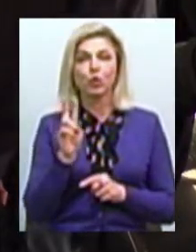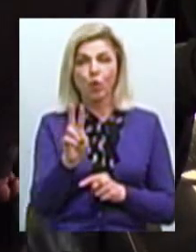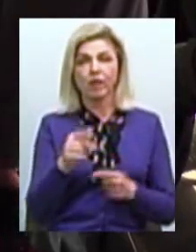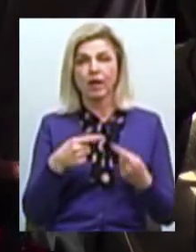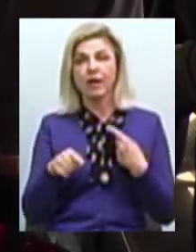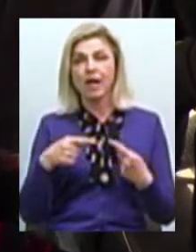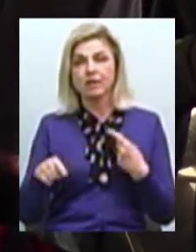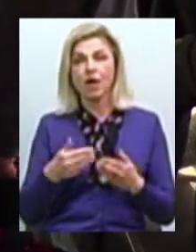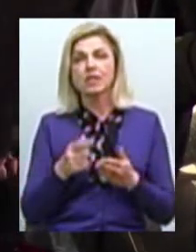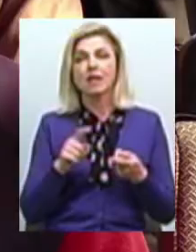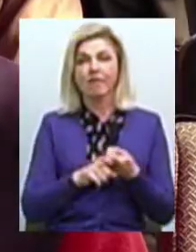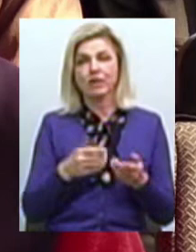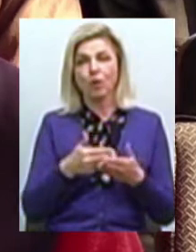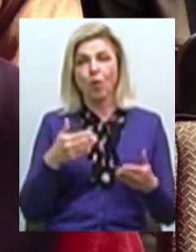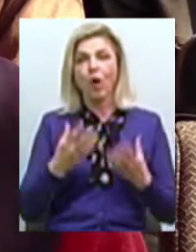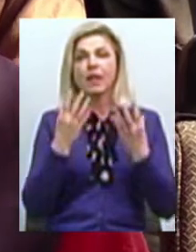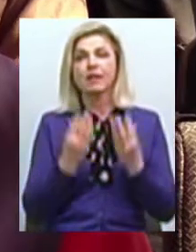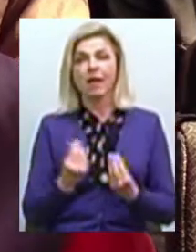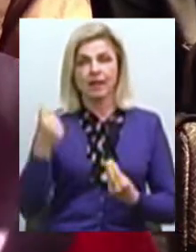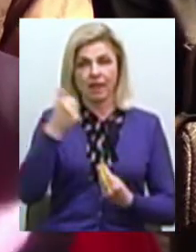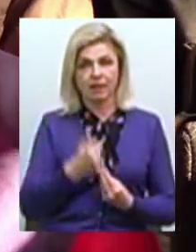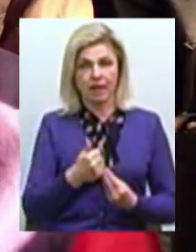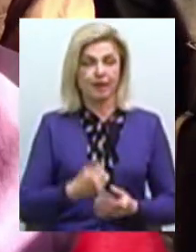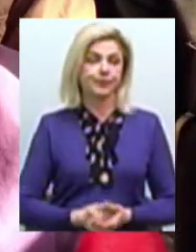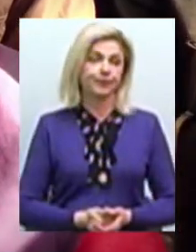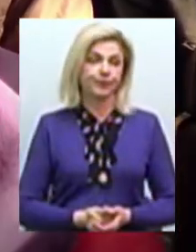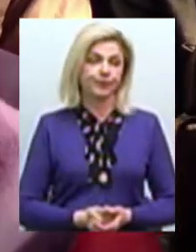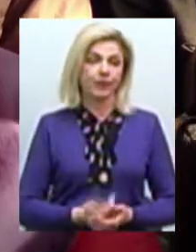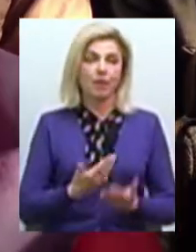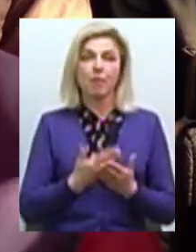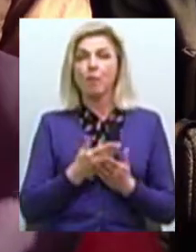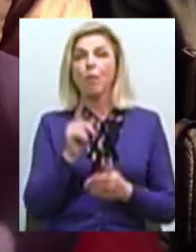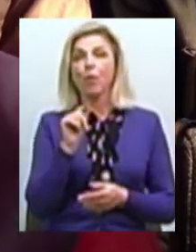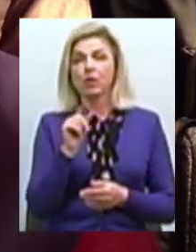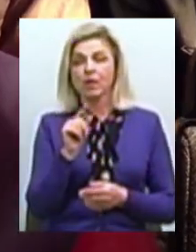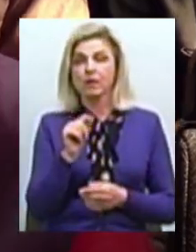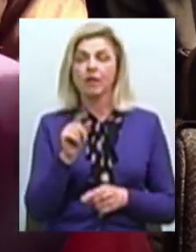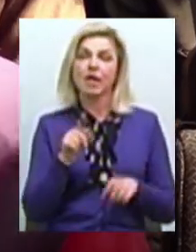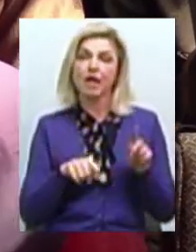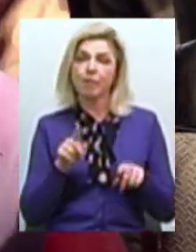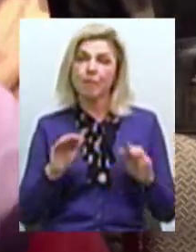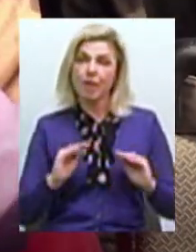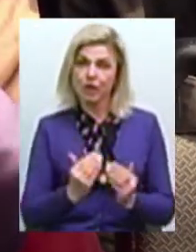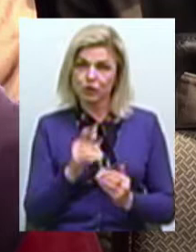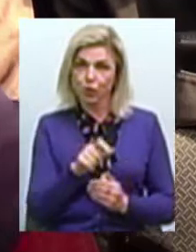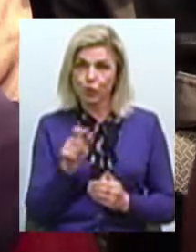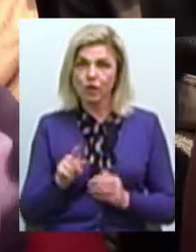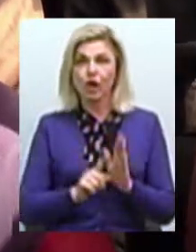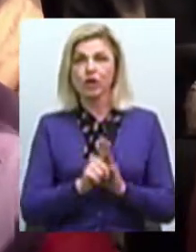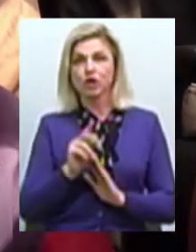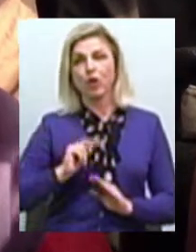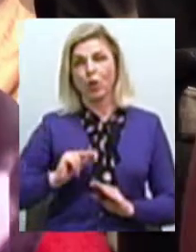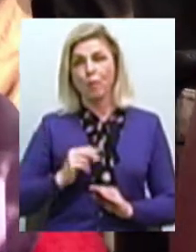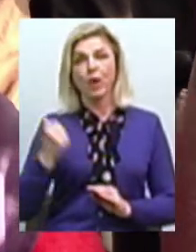в залежності від дня тижня. От понеділкам менше. По понеділках менше, починається